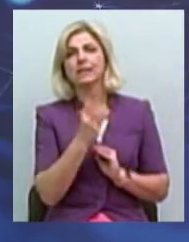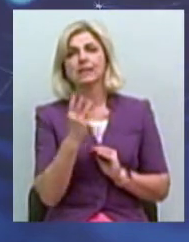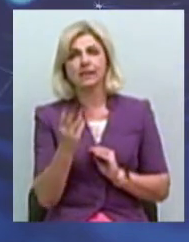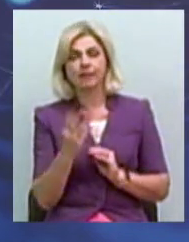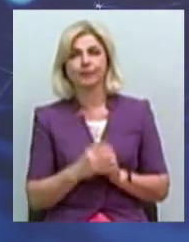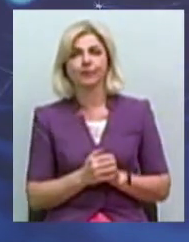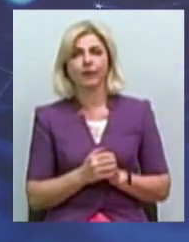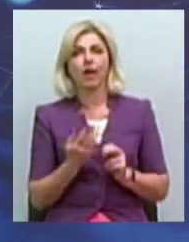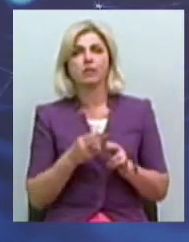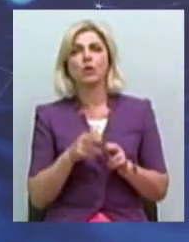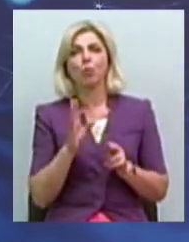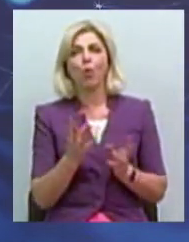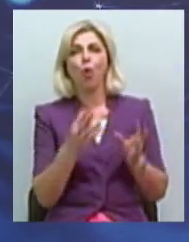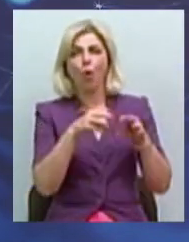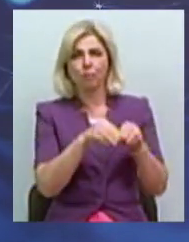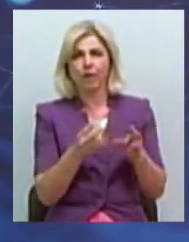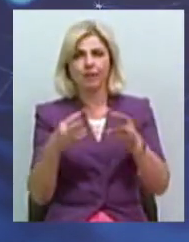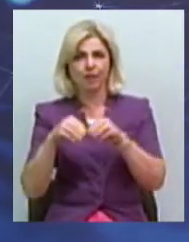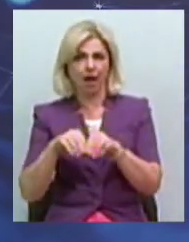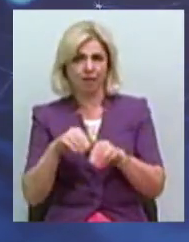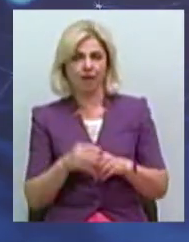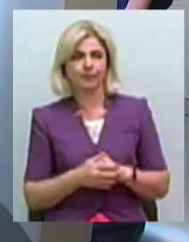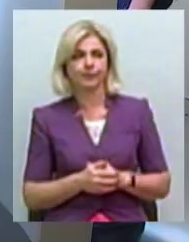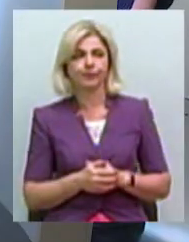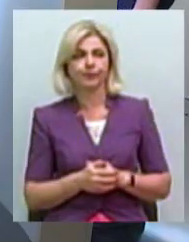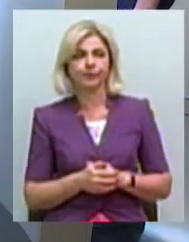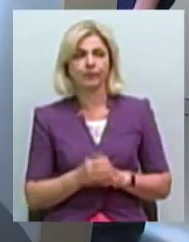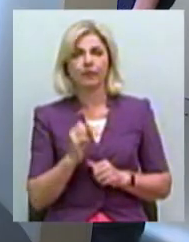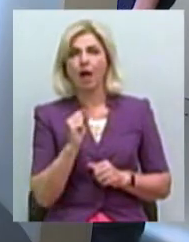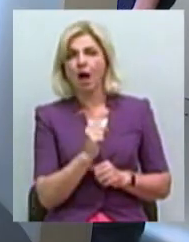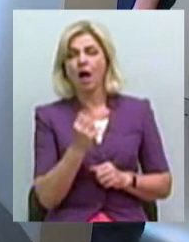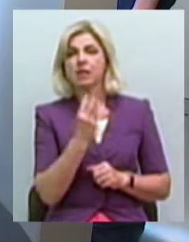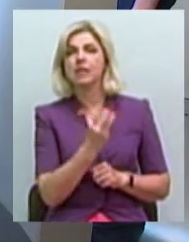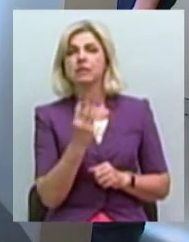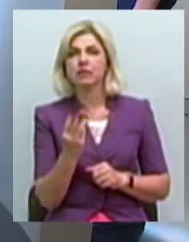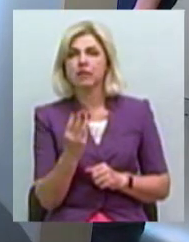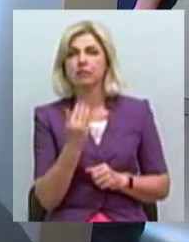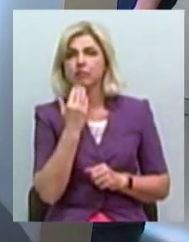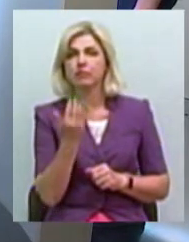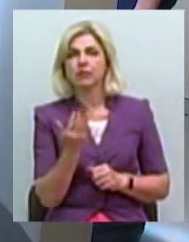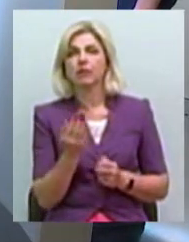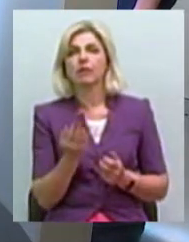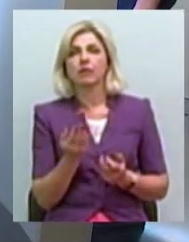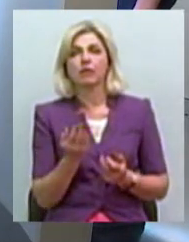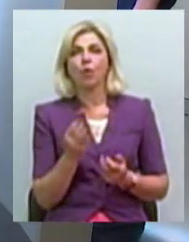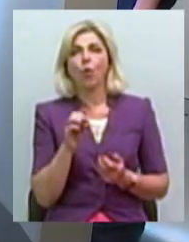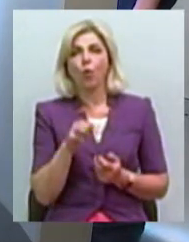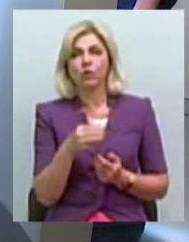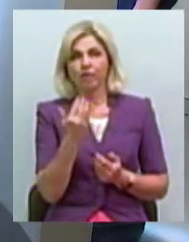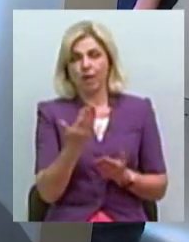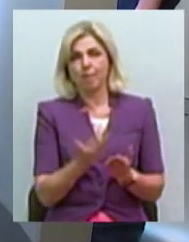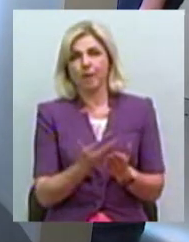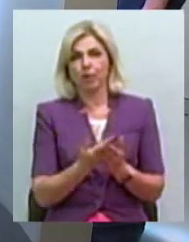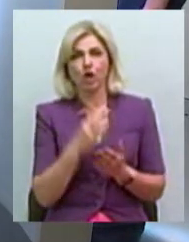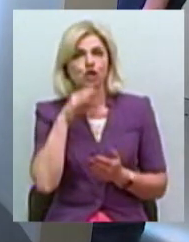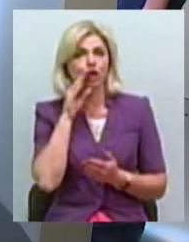статися шляхом об'єднання деяких з них, так? Так. А 33, наскільки... Ну, от ви навели приклад